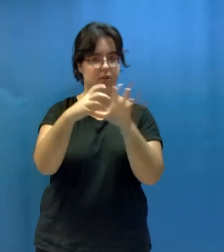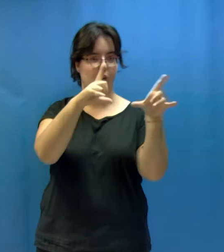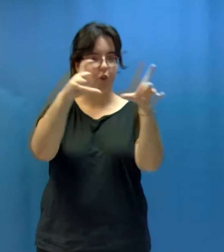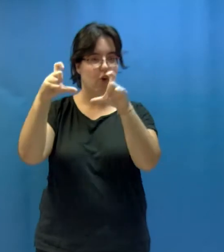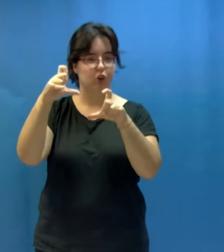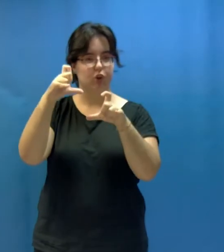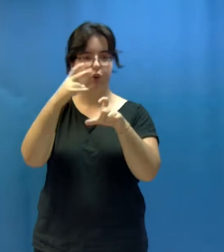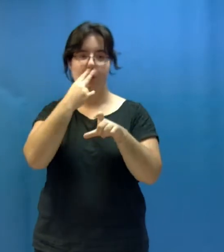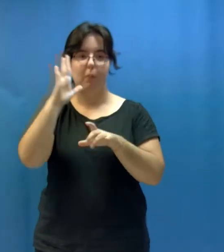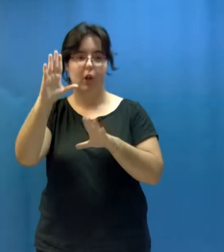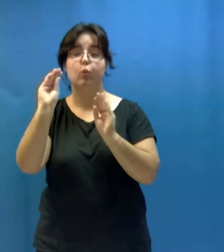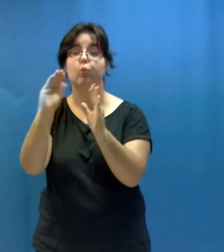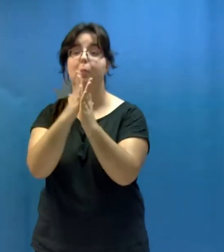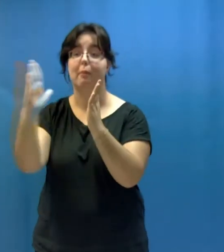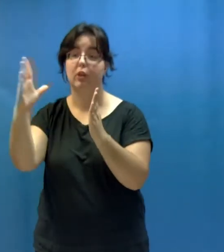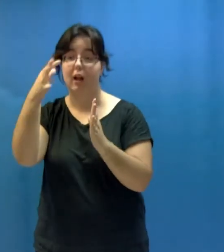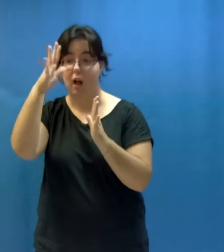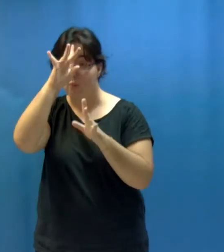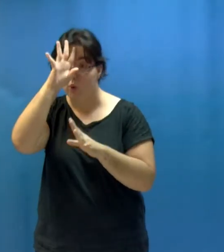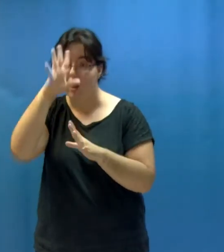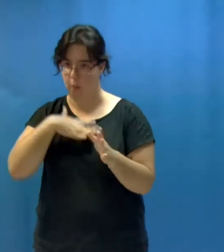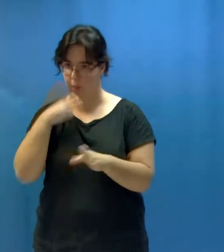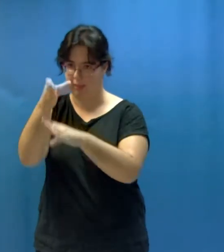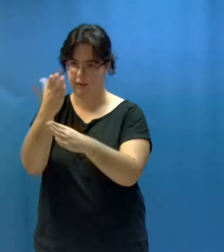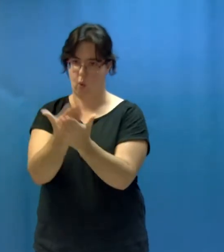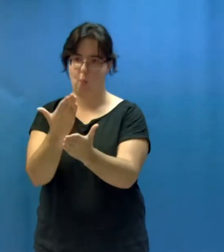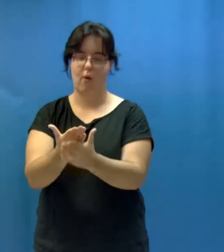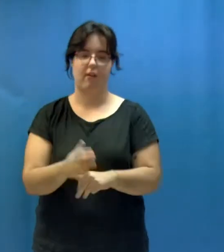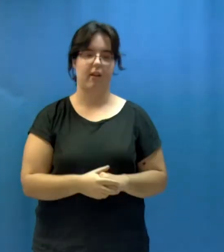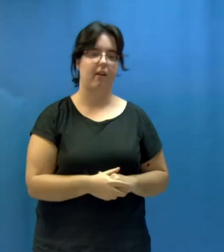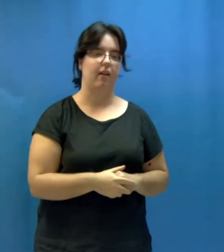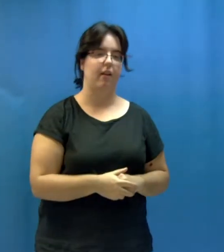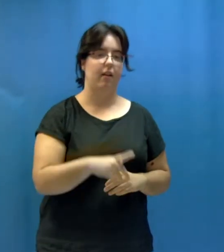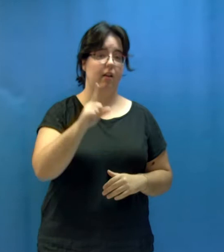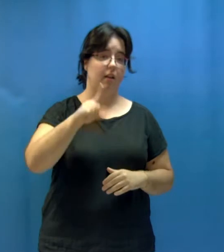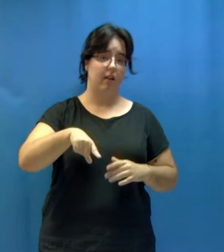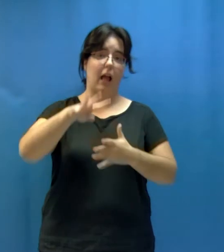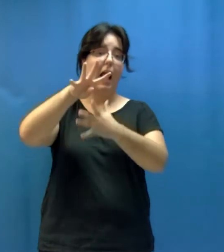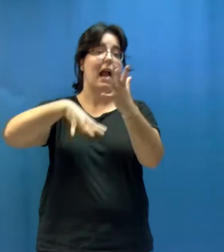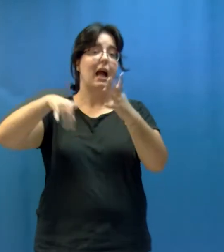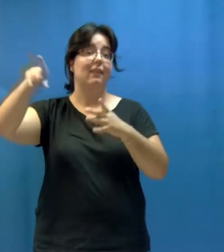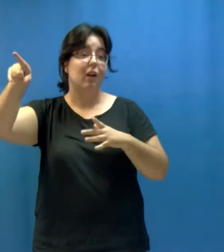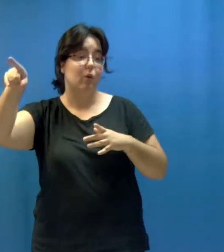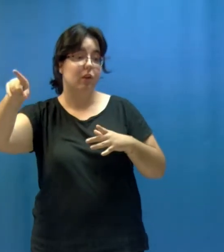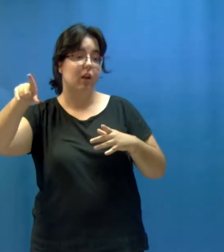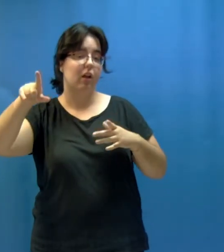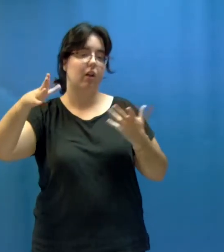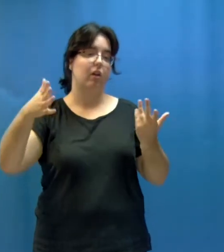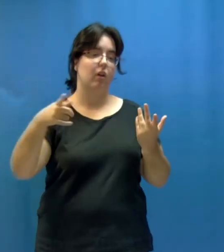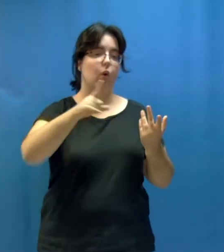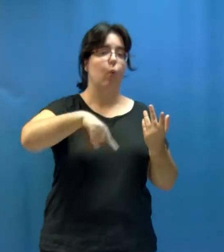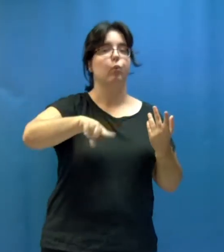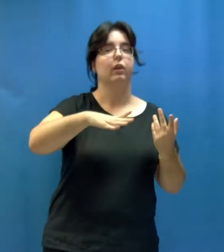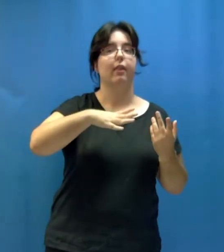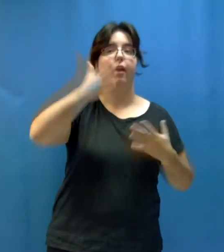del poble de Borriana podrà ara comprovar-lo. Bé, ja que entrem en Catalunya, anem en Catalunya, senyora Carrasco. I és que no poden vostès desprendre's del seu